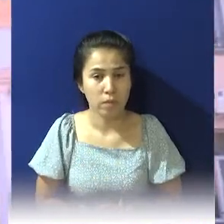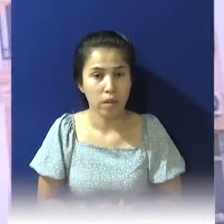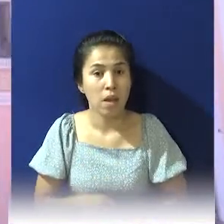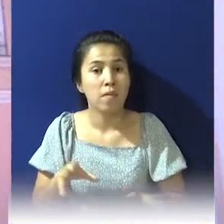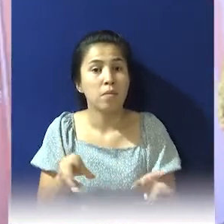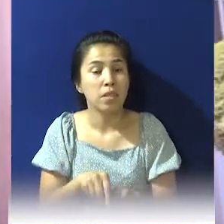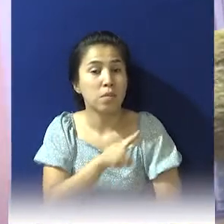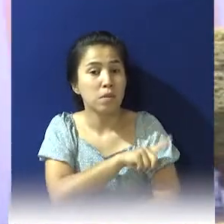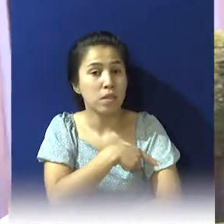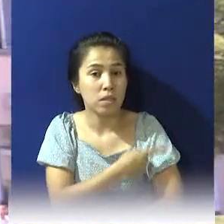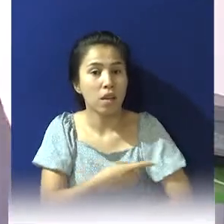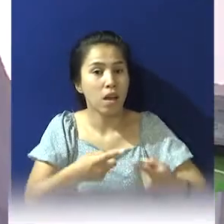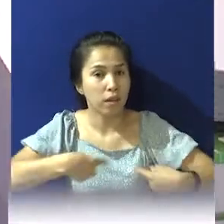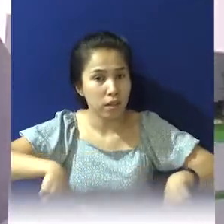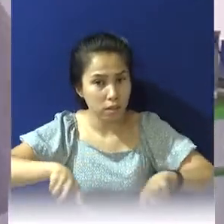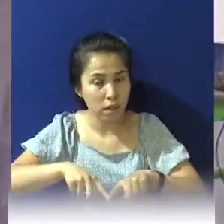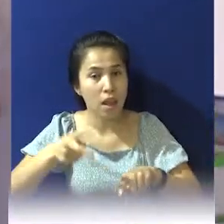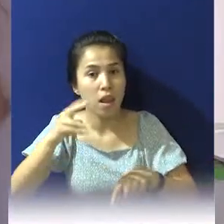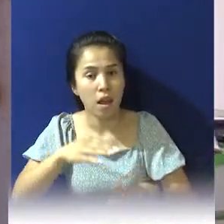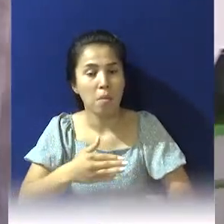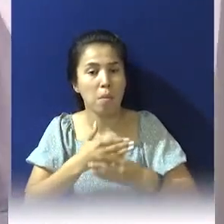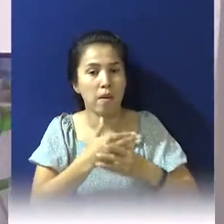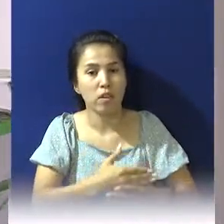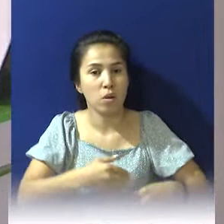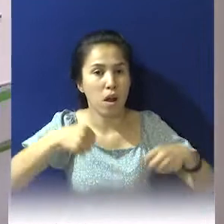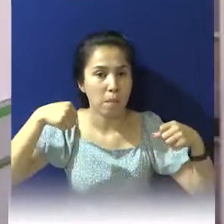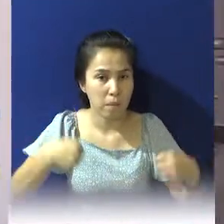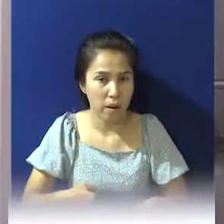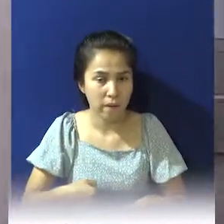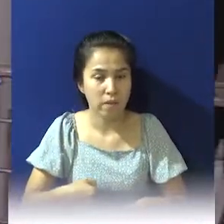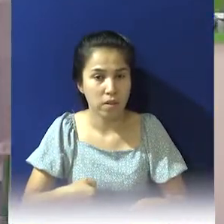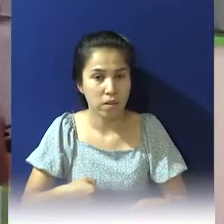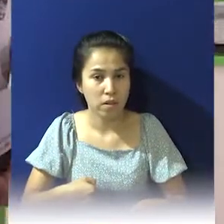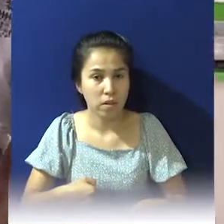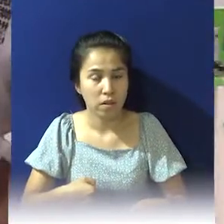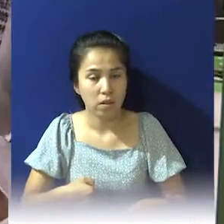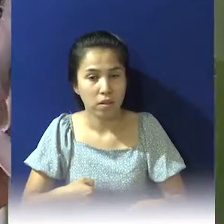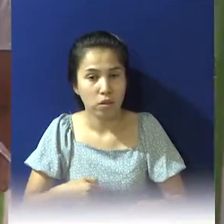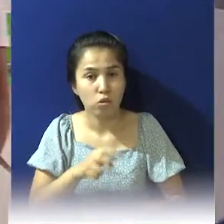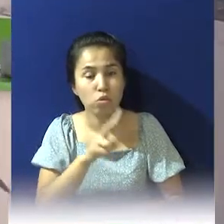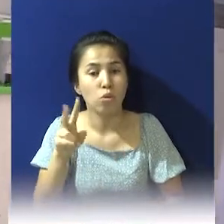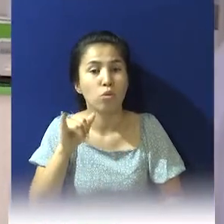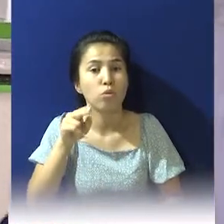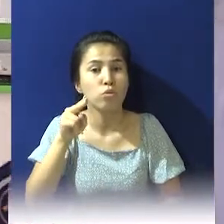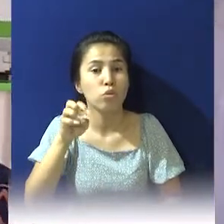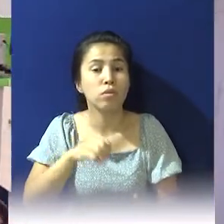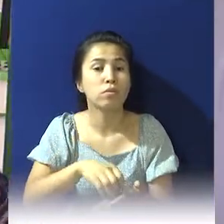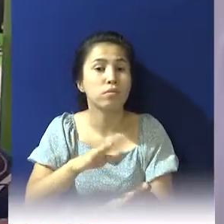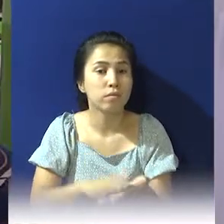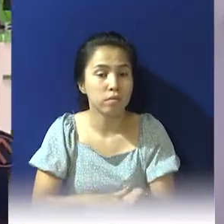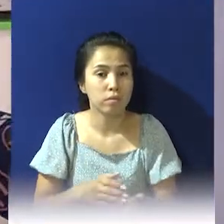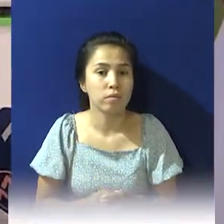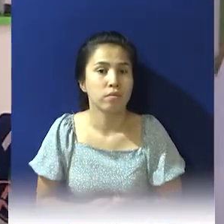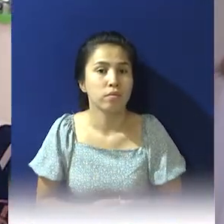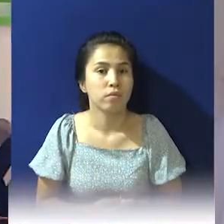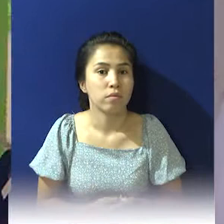помощь отыскать нам не удалось. Никого из ответственных специалистов на месте не было. Госслужбада хотя бы бір адам бар шығар, бір сұраққа